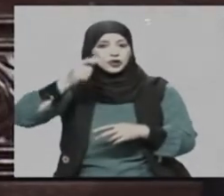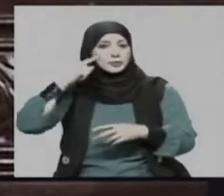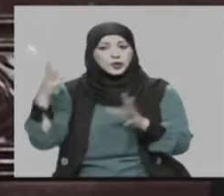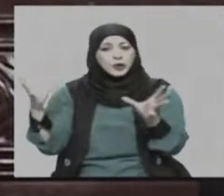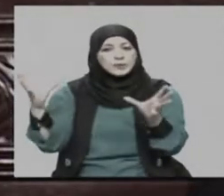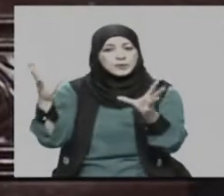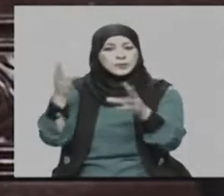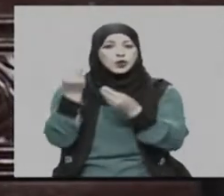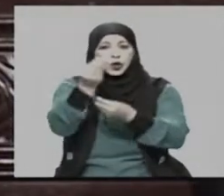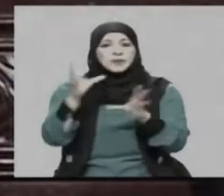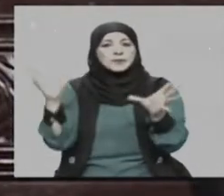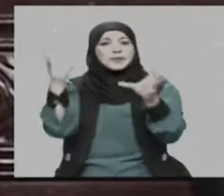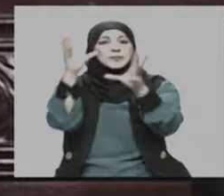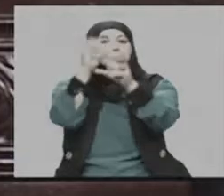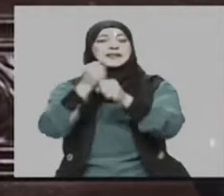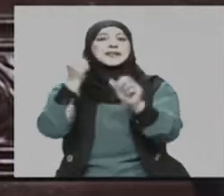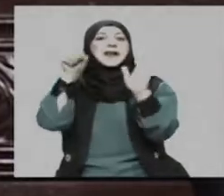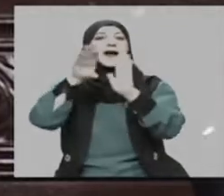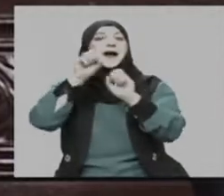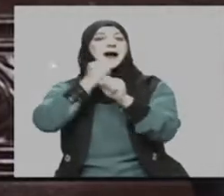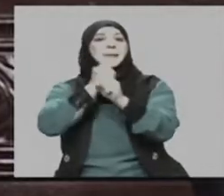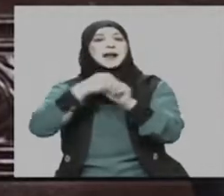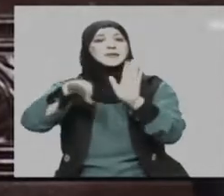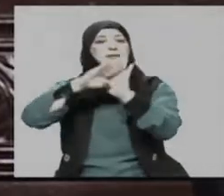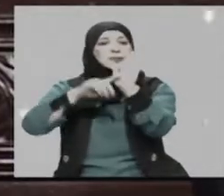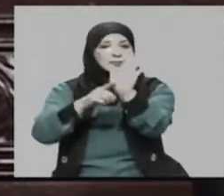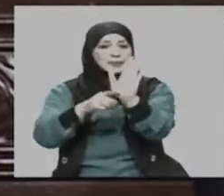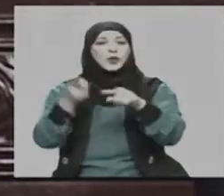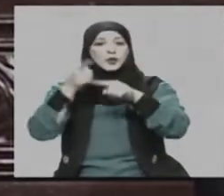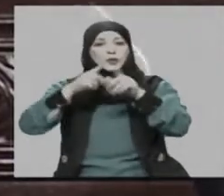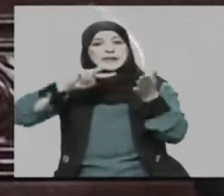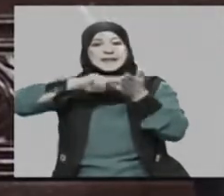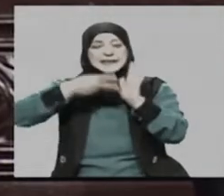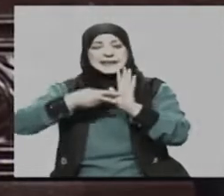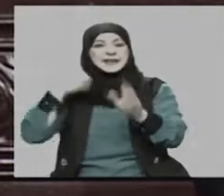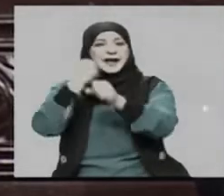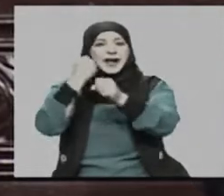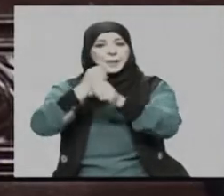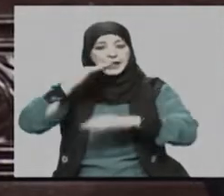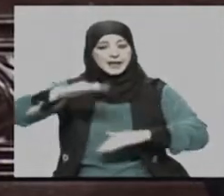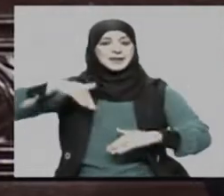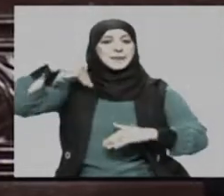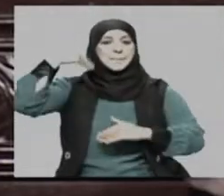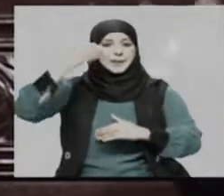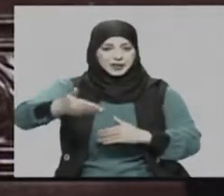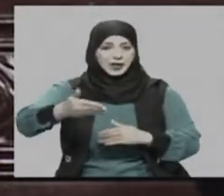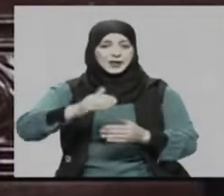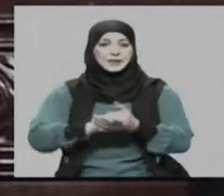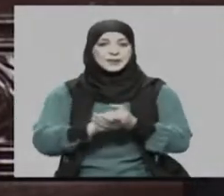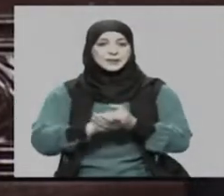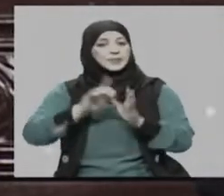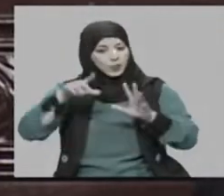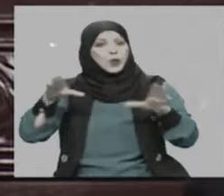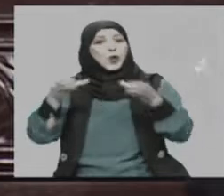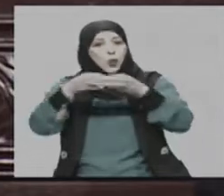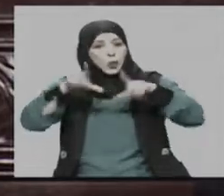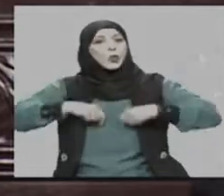العمل بتاعنا ونعطيكم زادة خطة العمل للمرحلة القادمة. وانطلقت